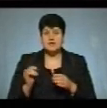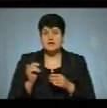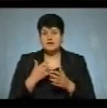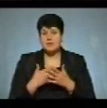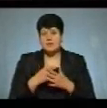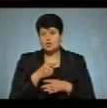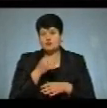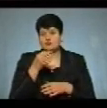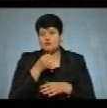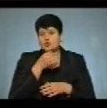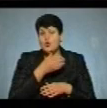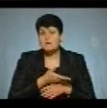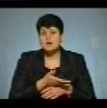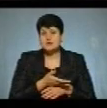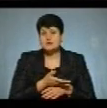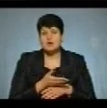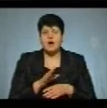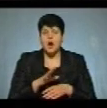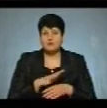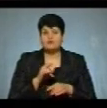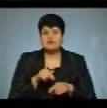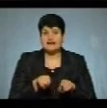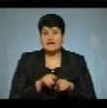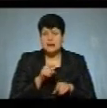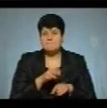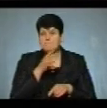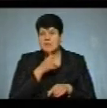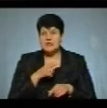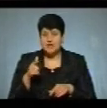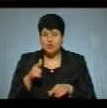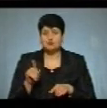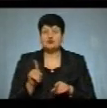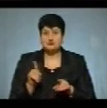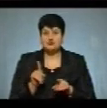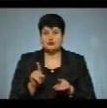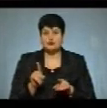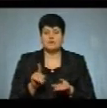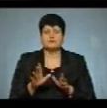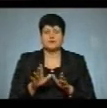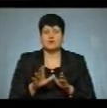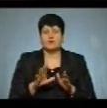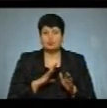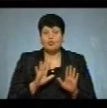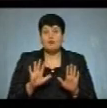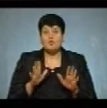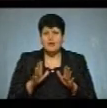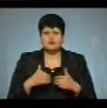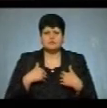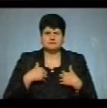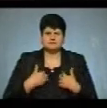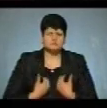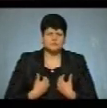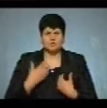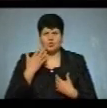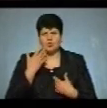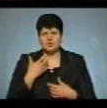напевно, йому сподобалось. Но був такий період, що навіть і також прийшло такий момент, що він розчарувався, чи як, коли